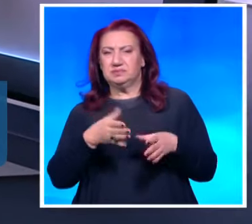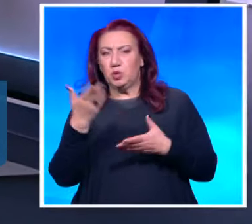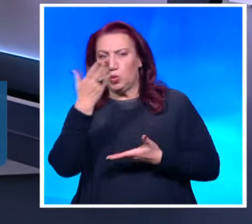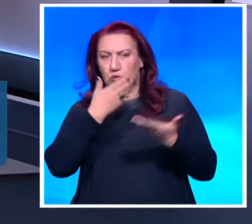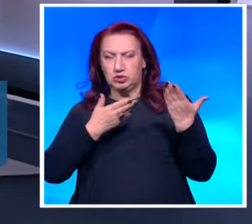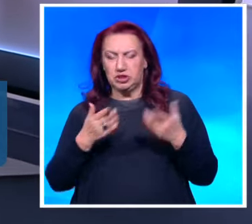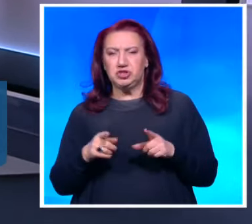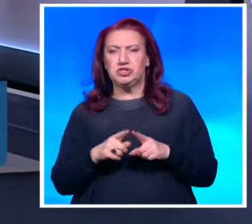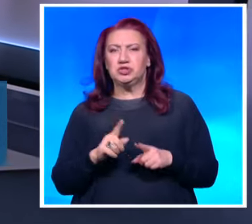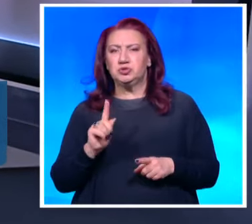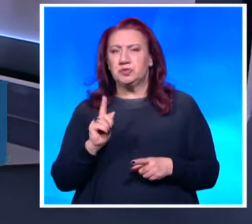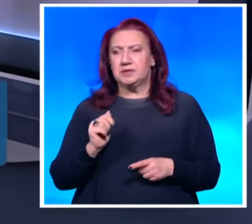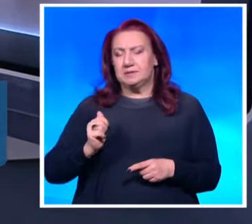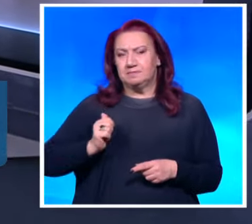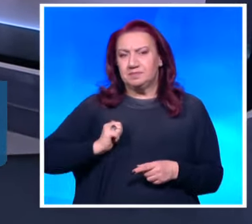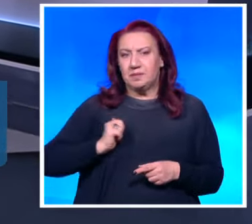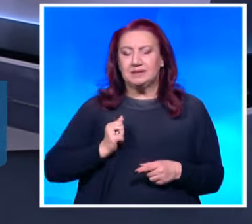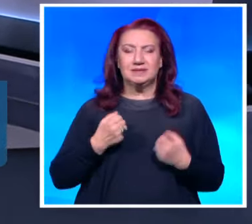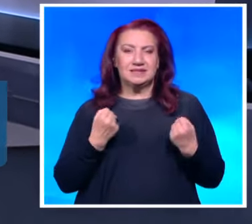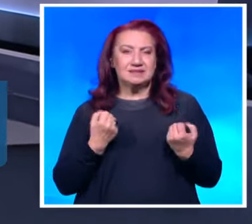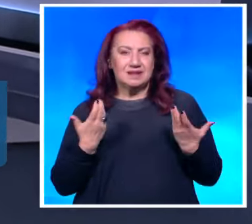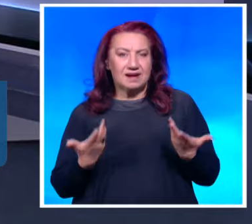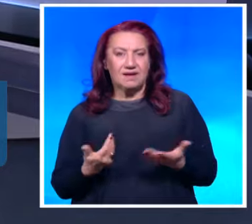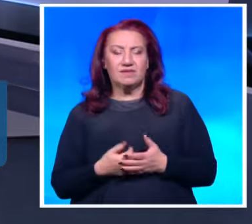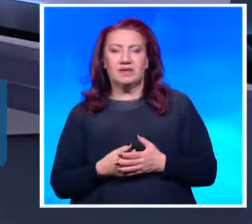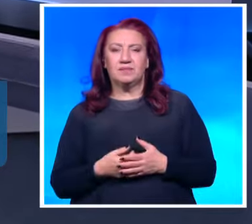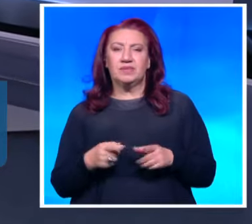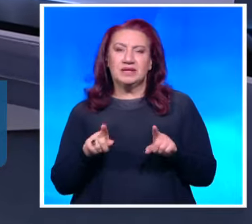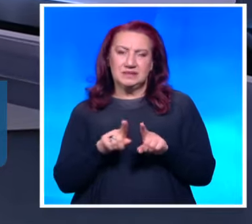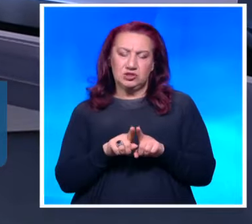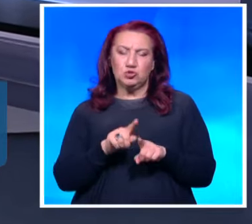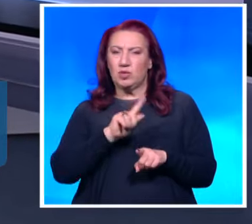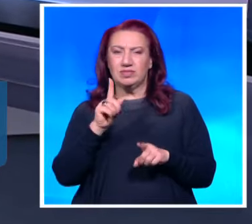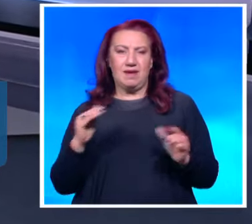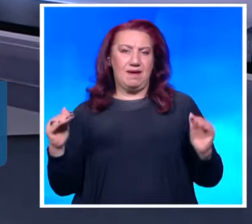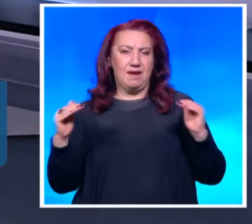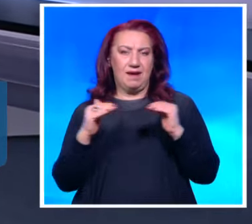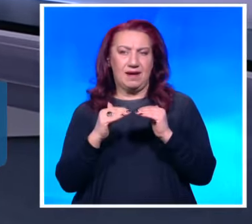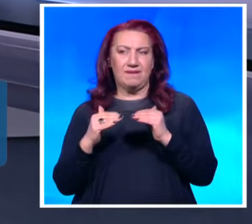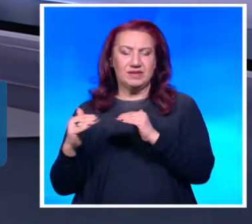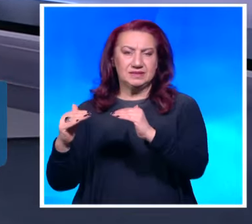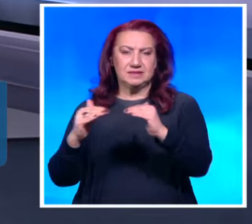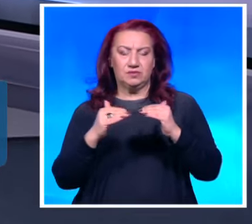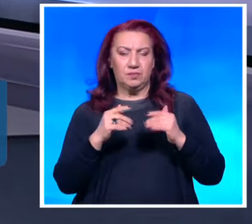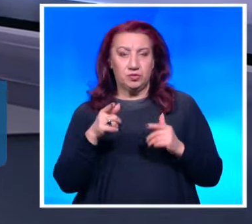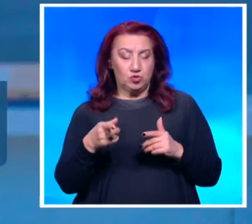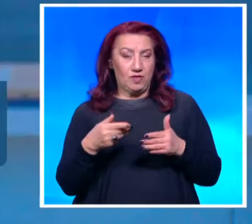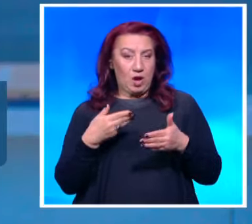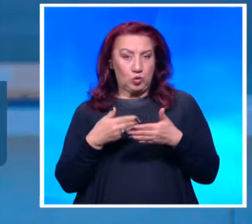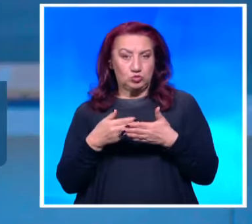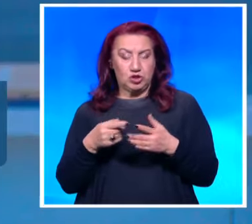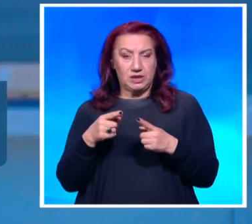им навици също. Тоест, че не са ангажирани. Точно така. И на равенствата. Защо? Тоест, това отношение към училището ли е или